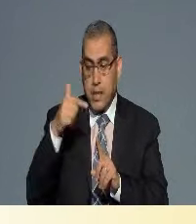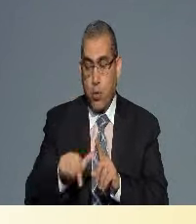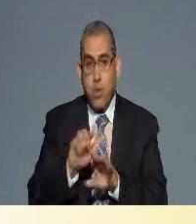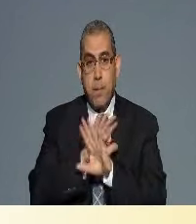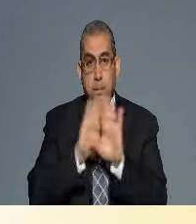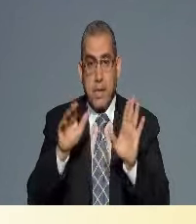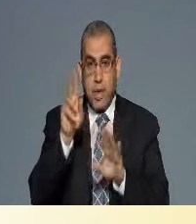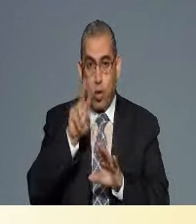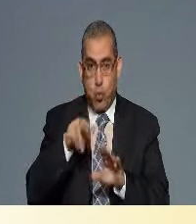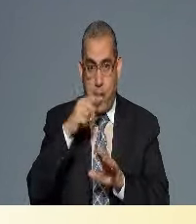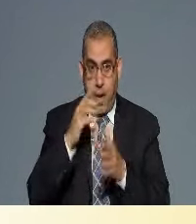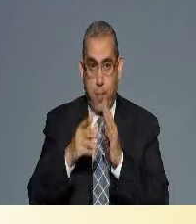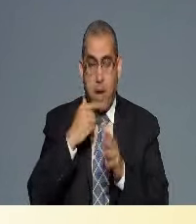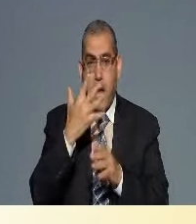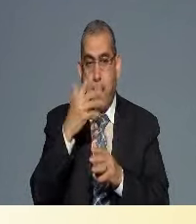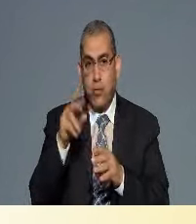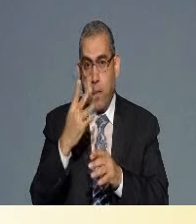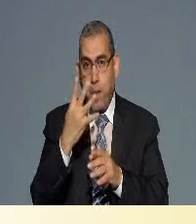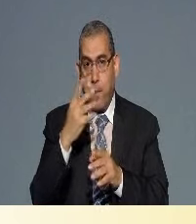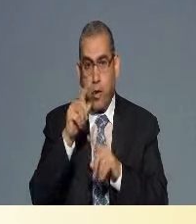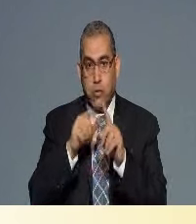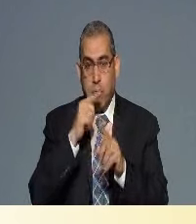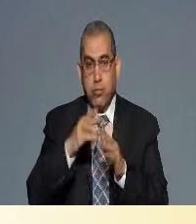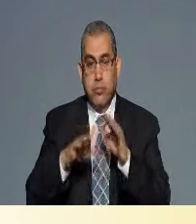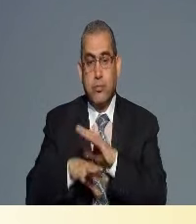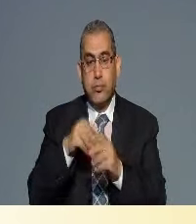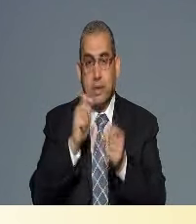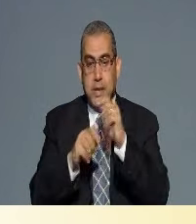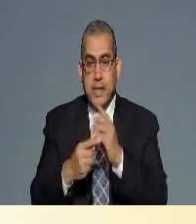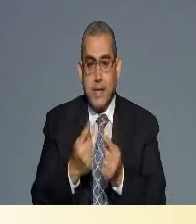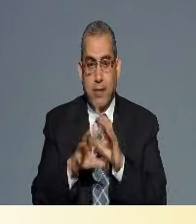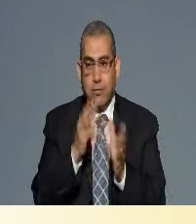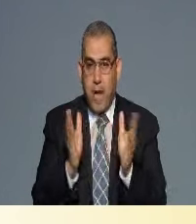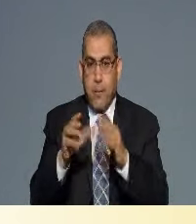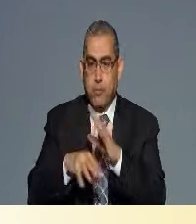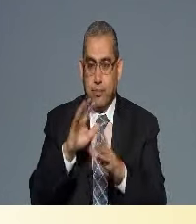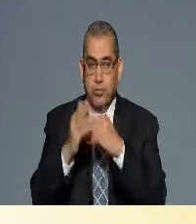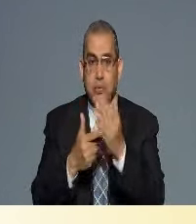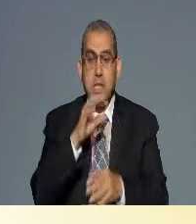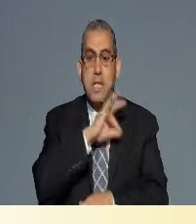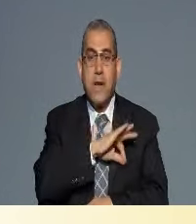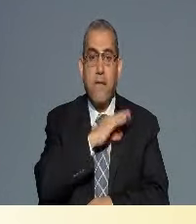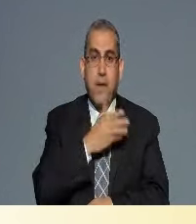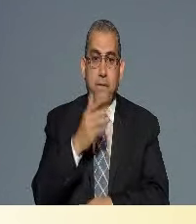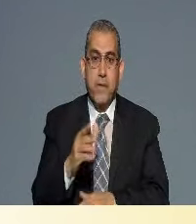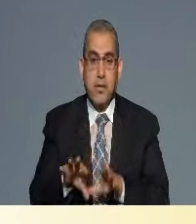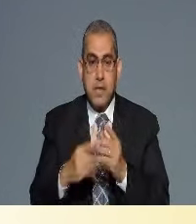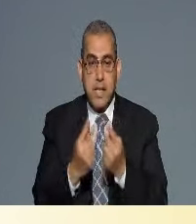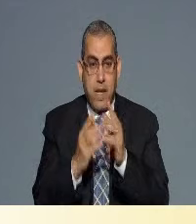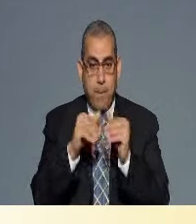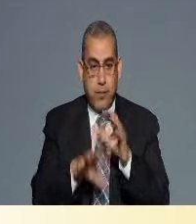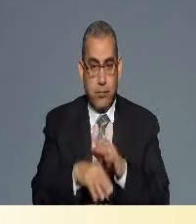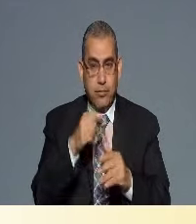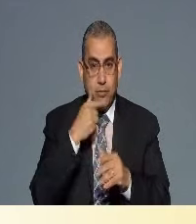اسف فندم 5.4 خاص بس من التصنيع الزراعي. احنا قدام الاستفادة من المحاصيل الزراعية المحلية، المنتج اللي